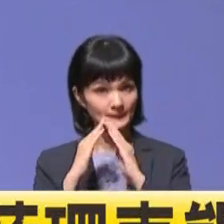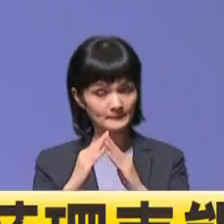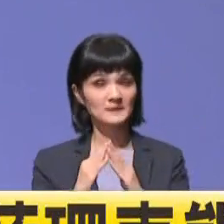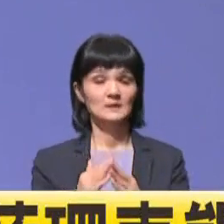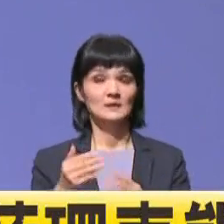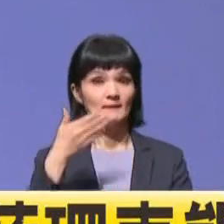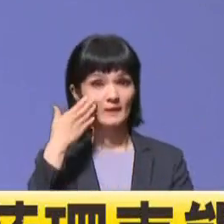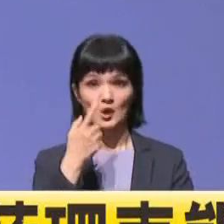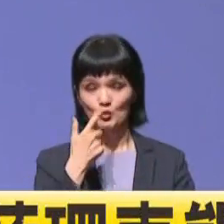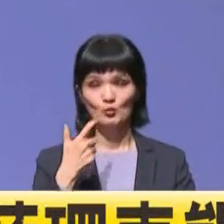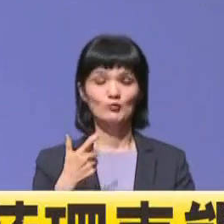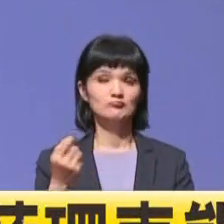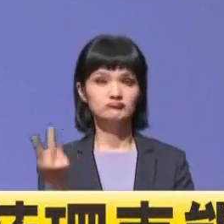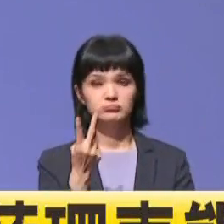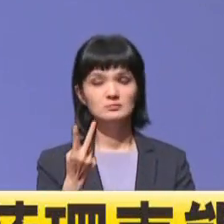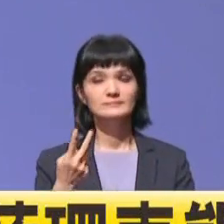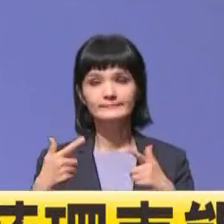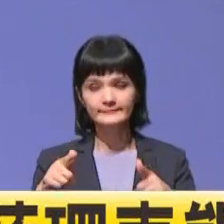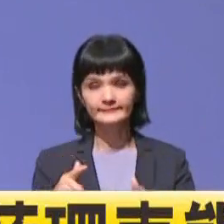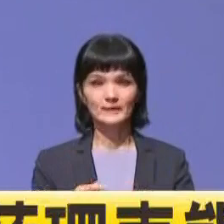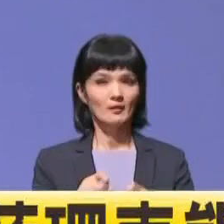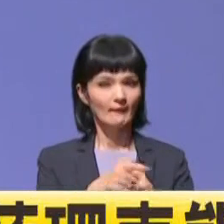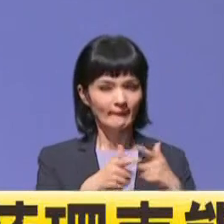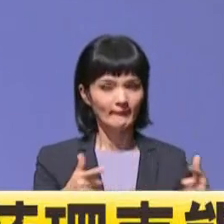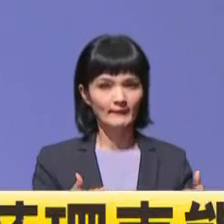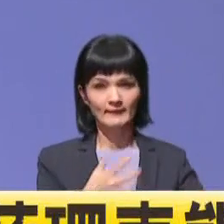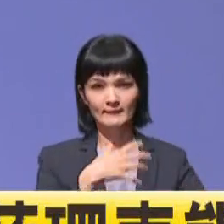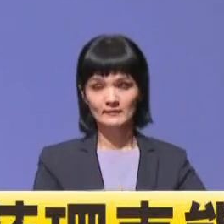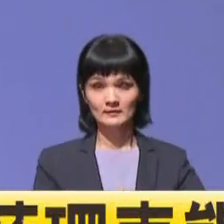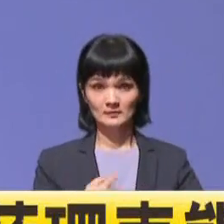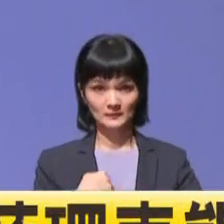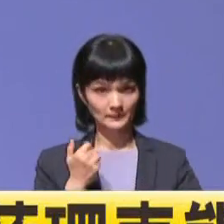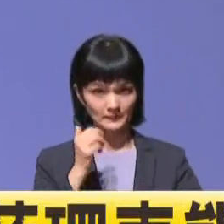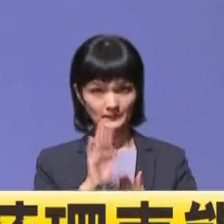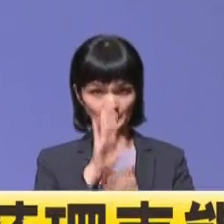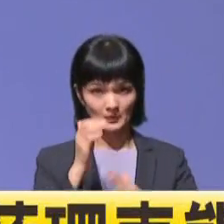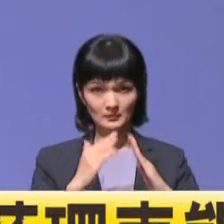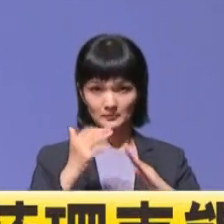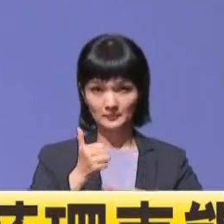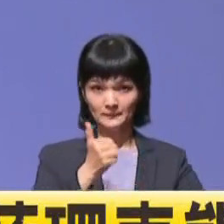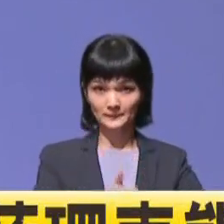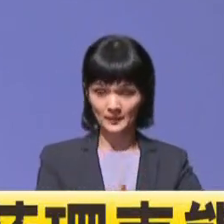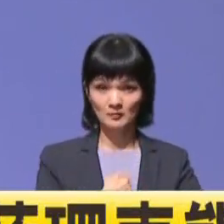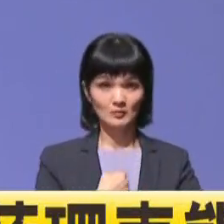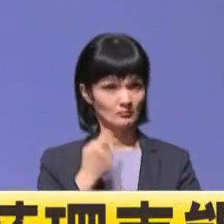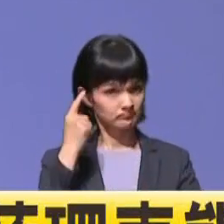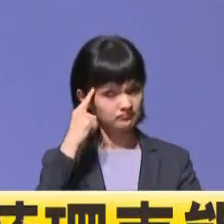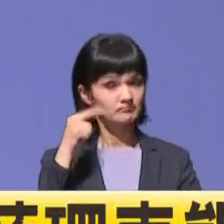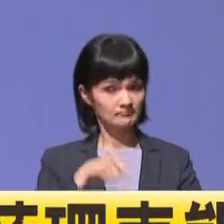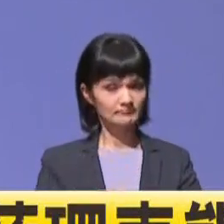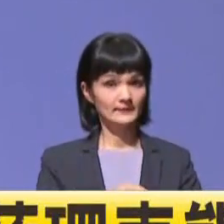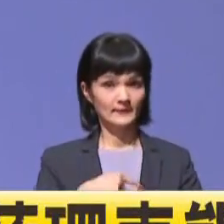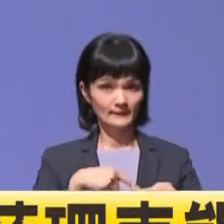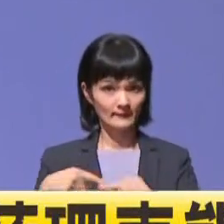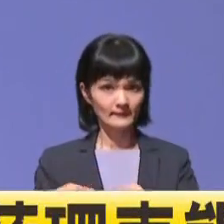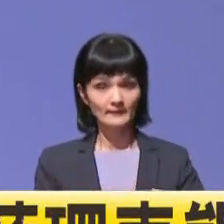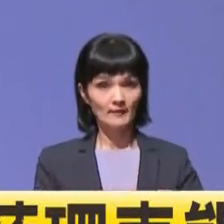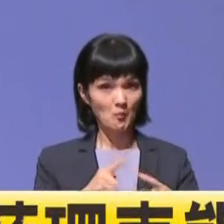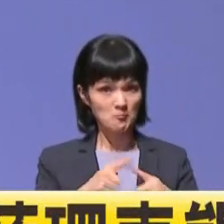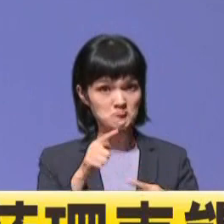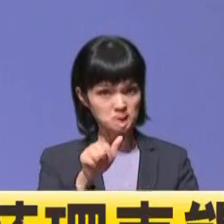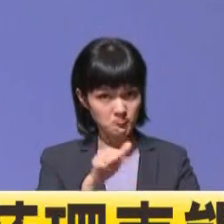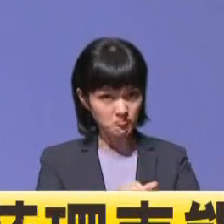超越蓝绿。我将来当市长，我会秉持这样的信念，继续组建联合政府，广纳人